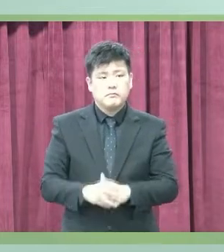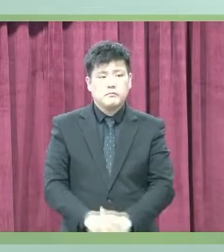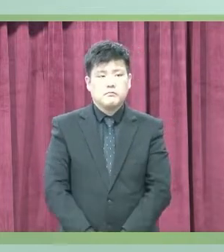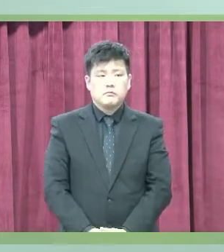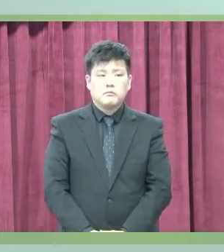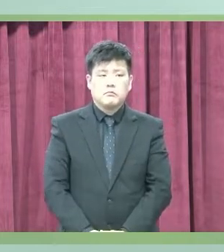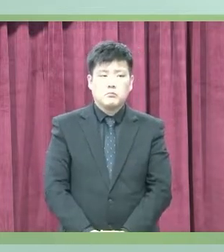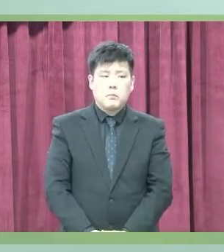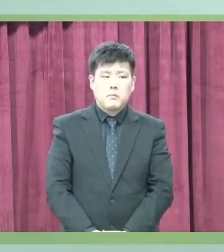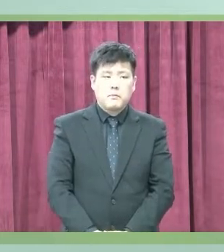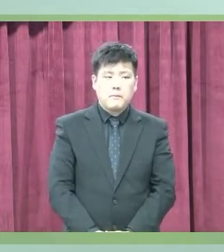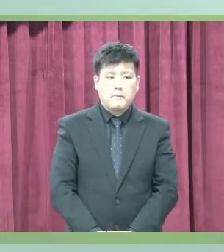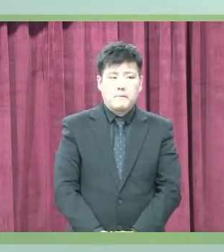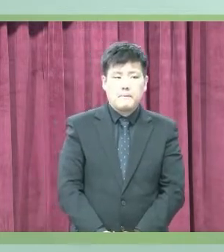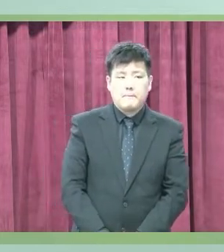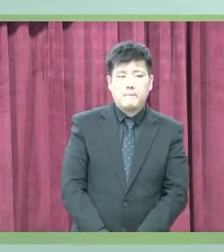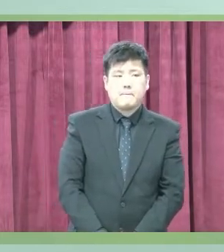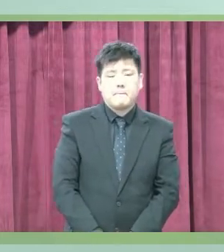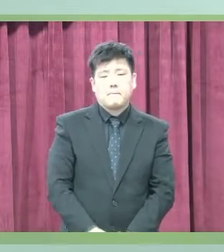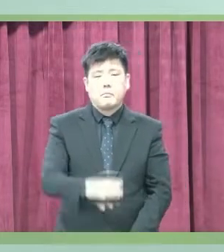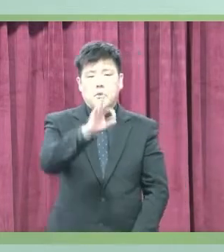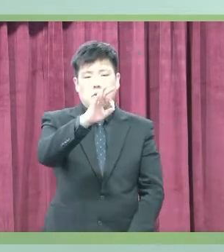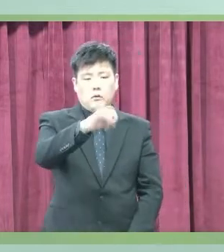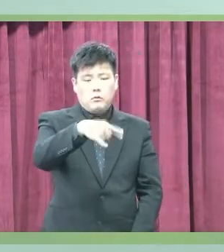위암 검진 수검률은